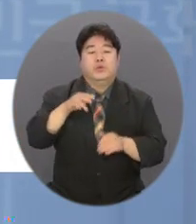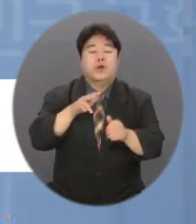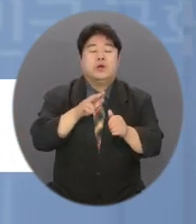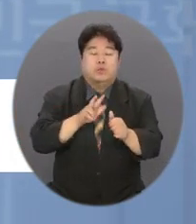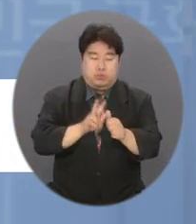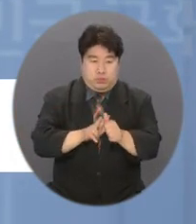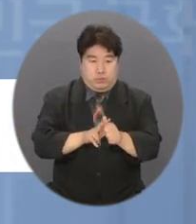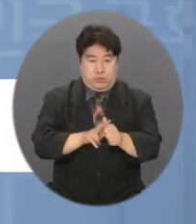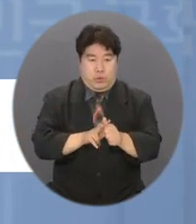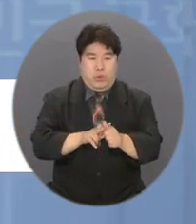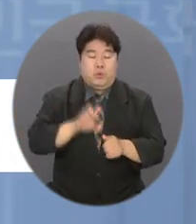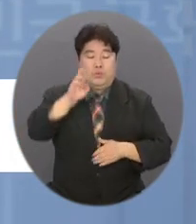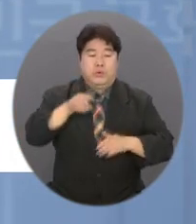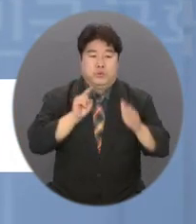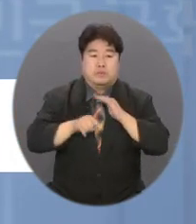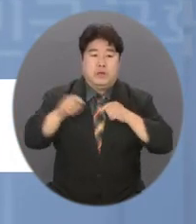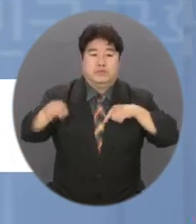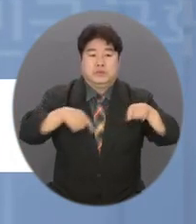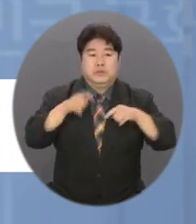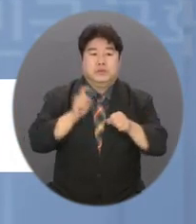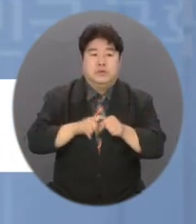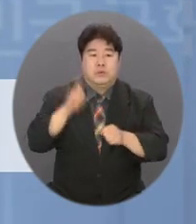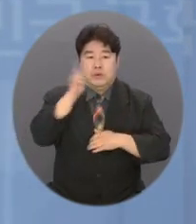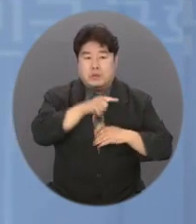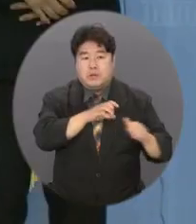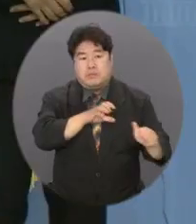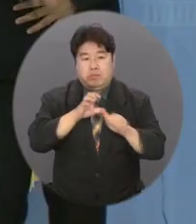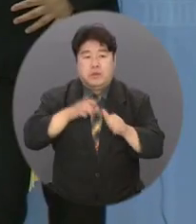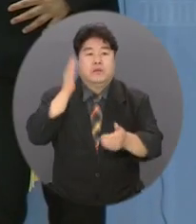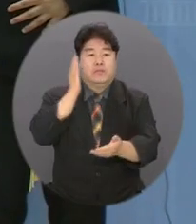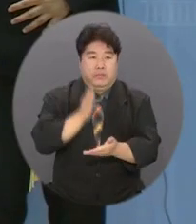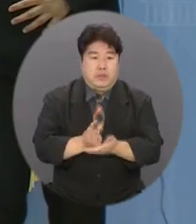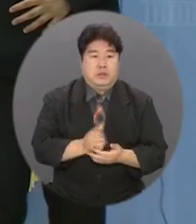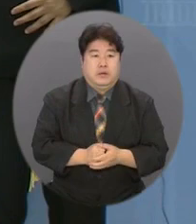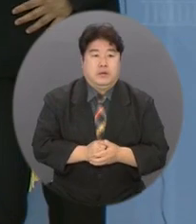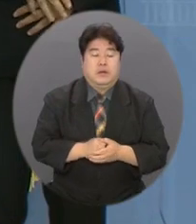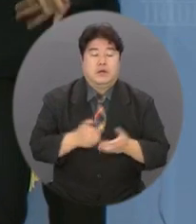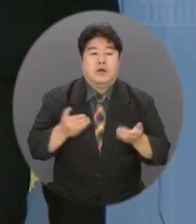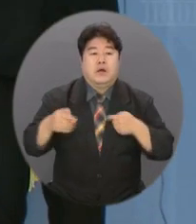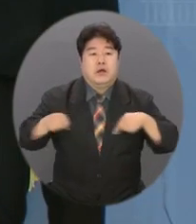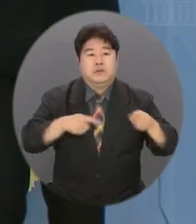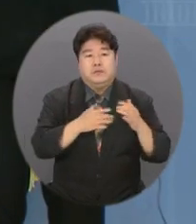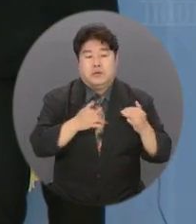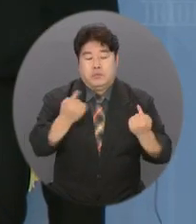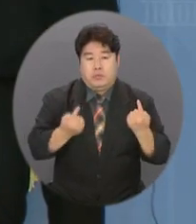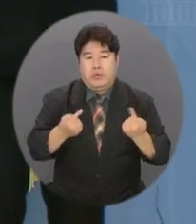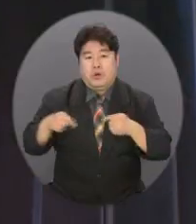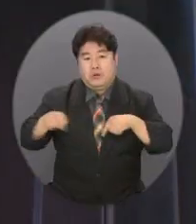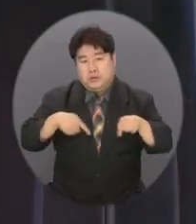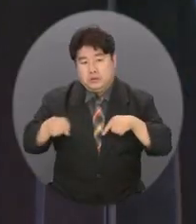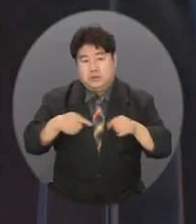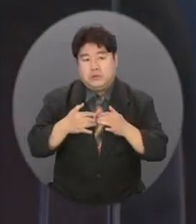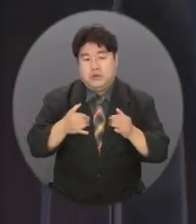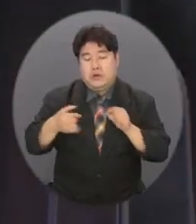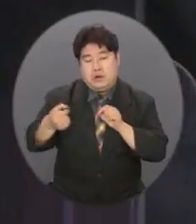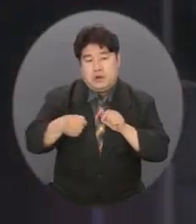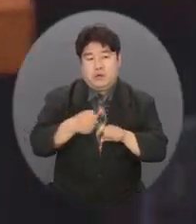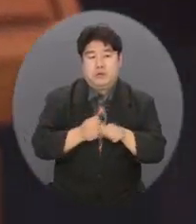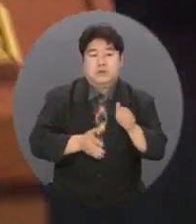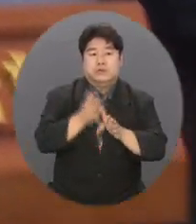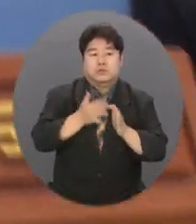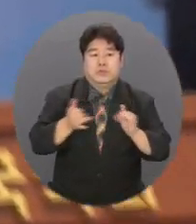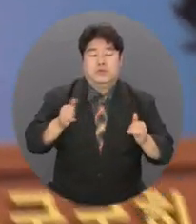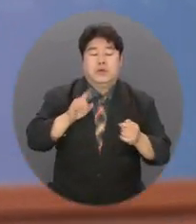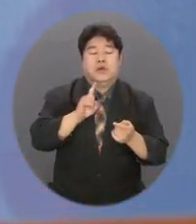방문을 정치적으로 악용하지 말라 행정과 보다 정신 에 가까운 행보에 시민을 대신해 활